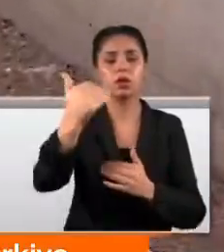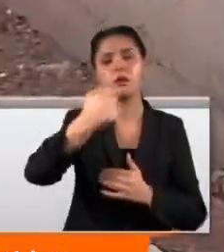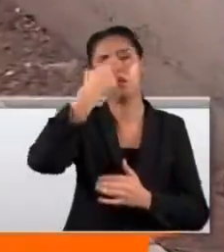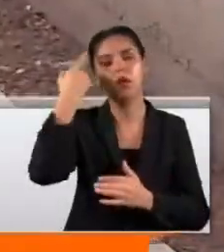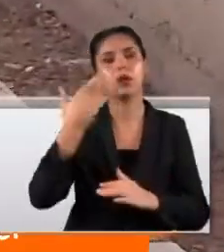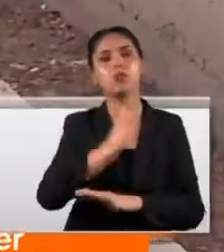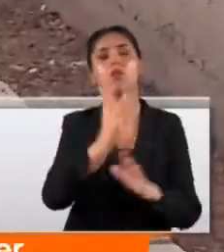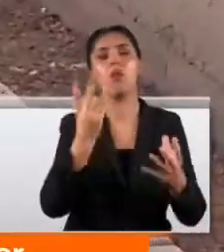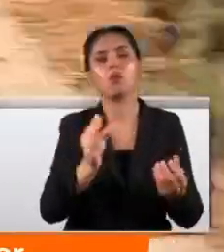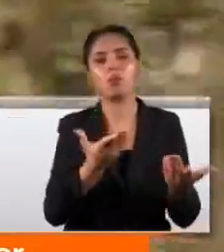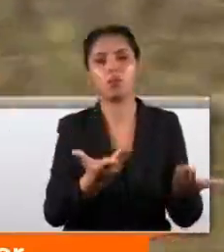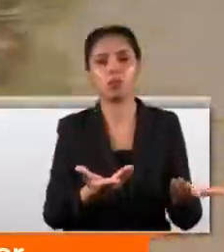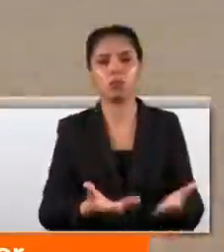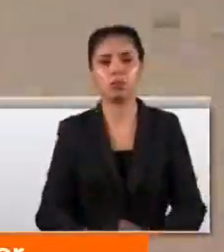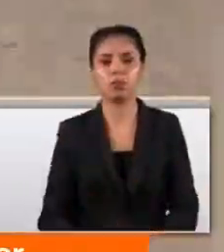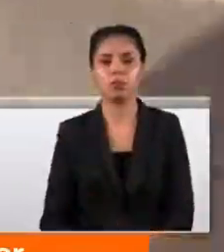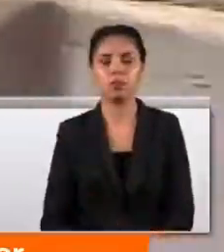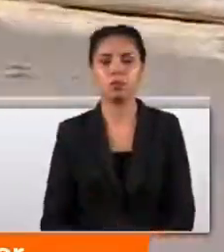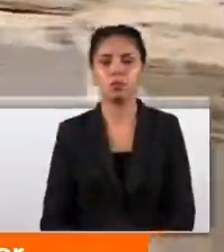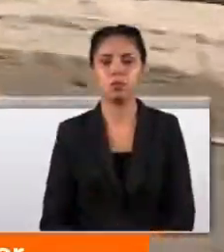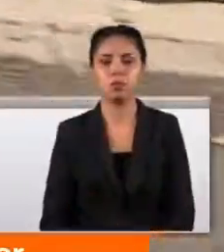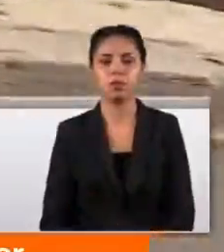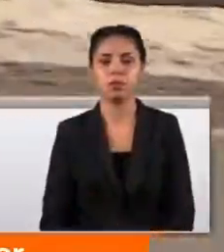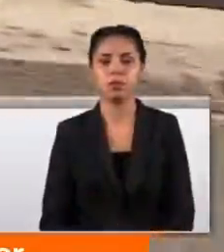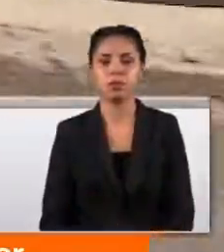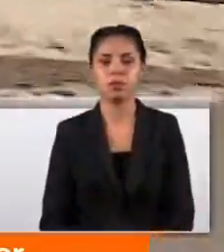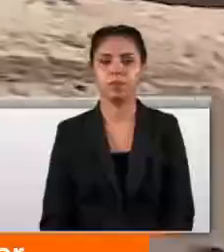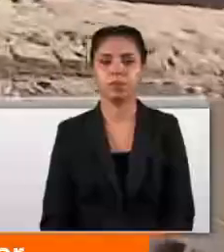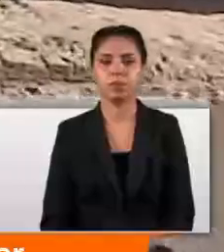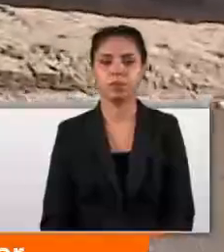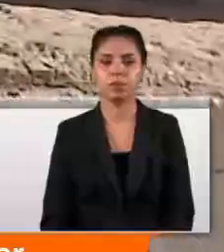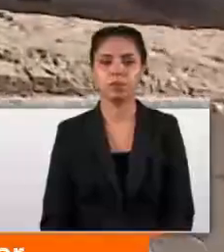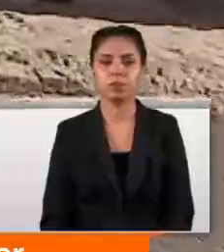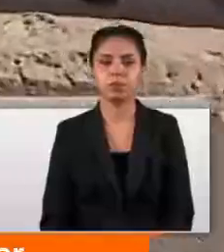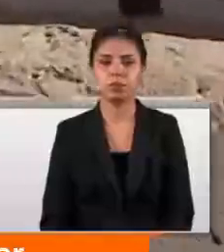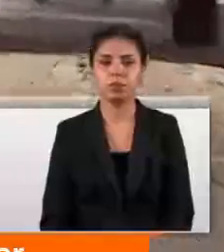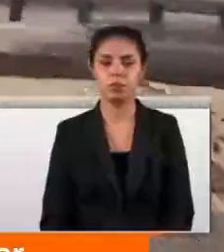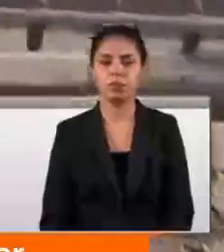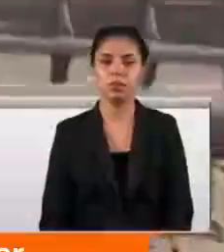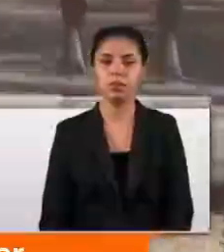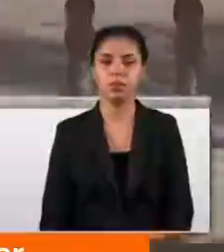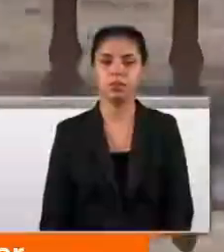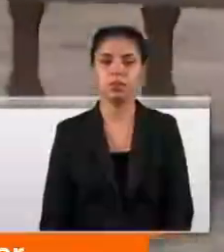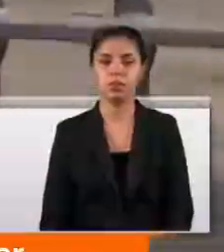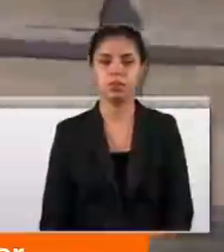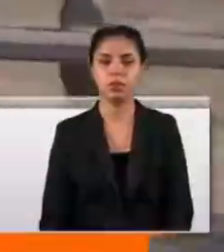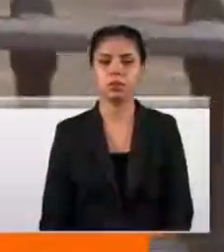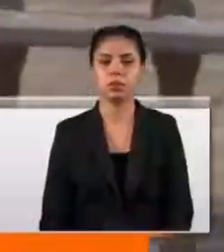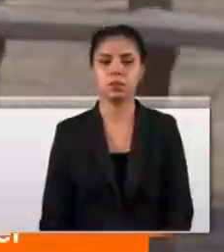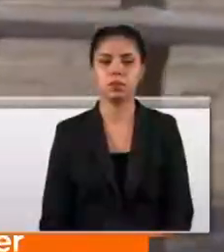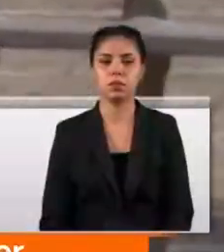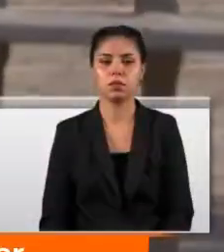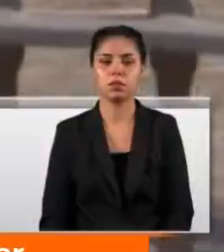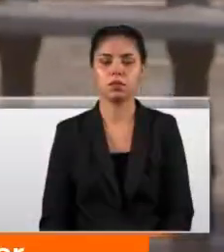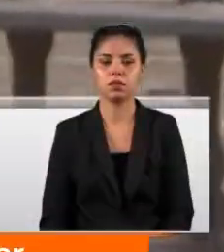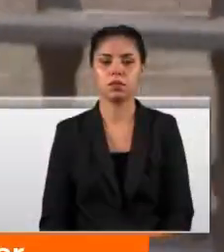maalesef çıkamıyor. Bu gördüğünüz polisler ve güvenlikler burada aslında yerleşimcilere destek veriyorlar.